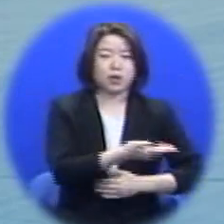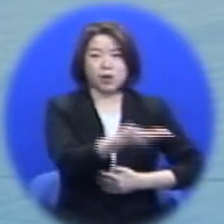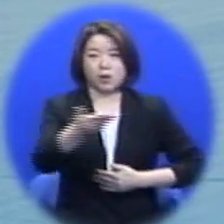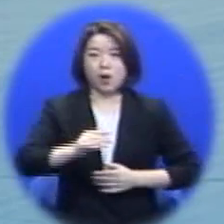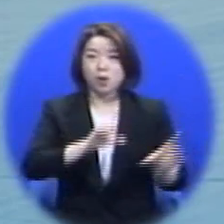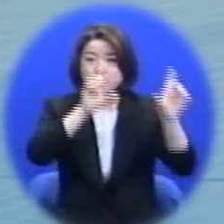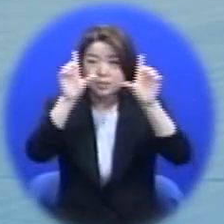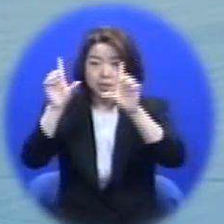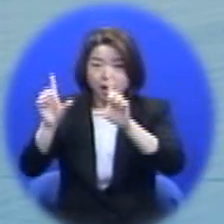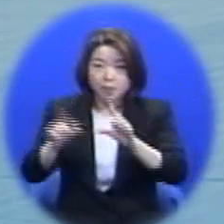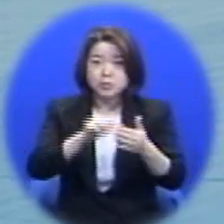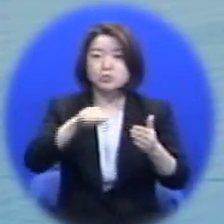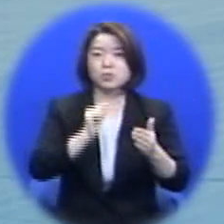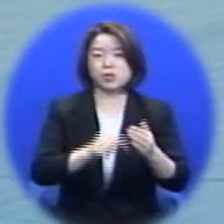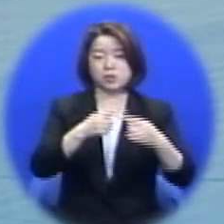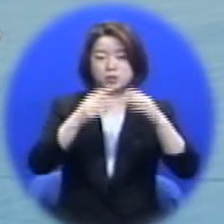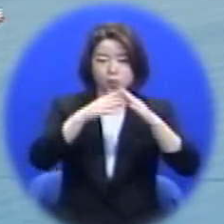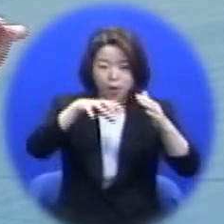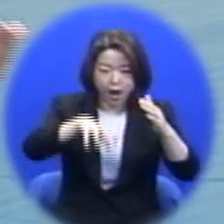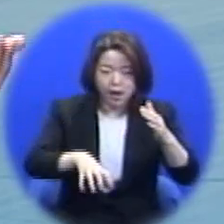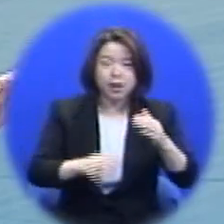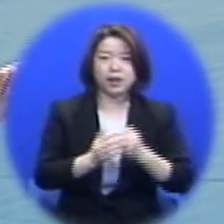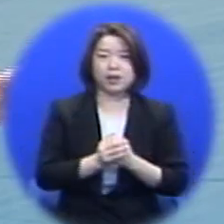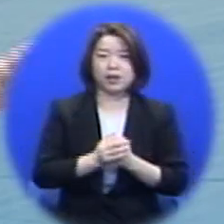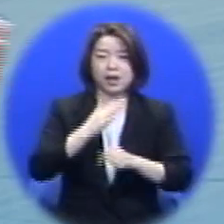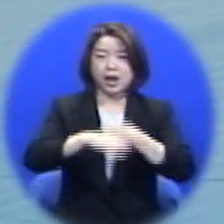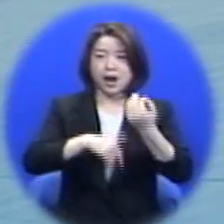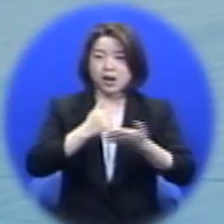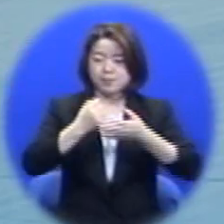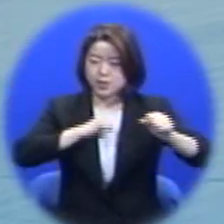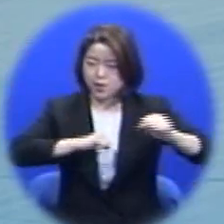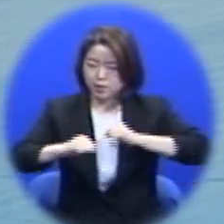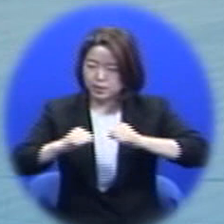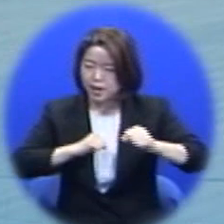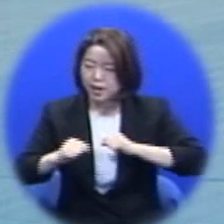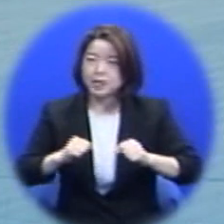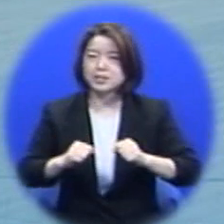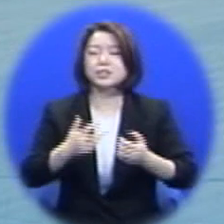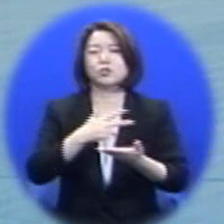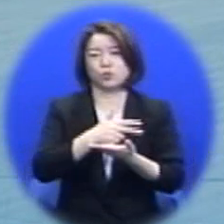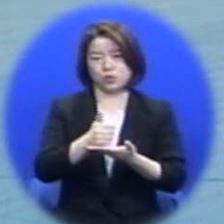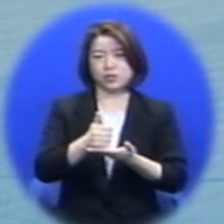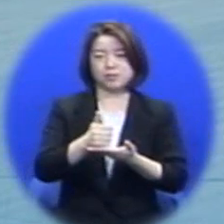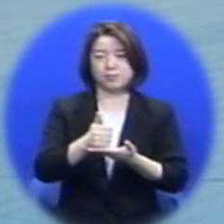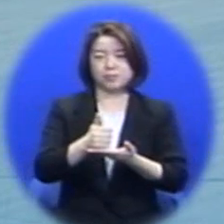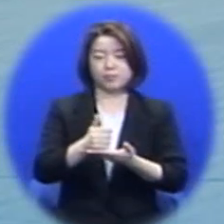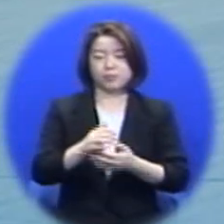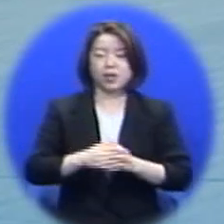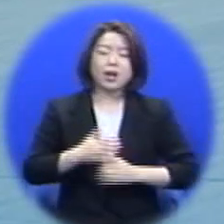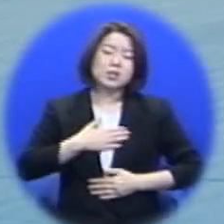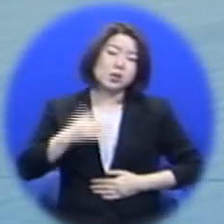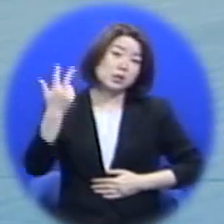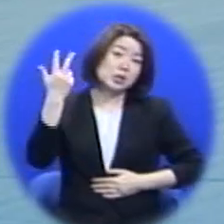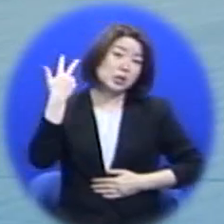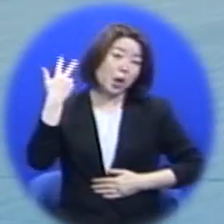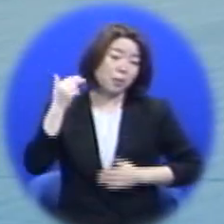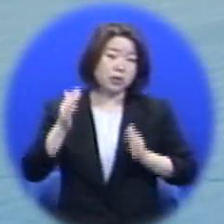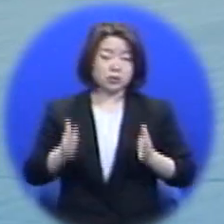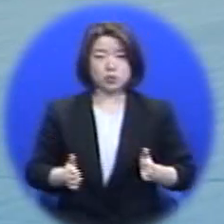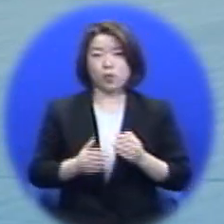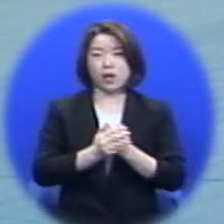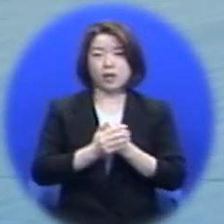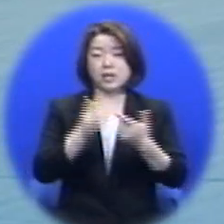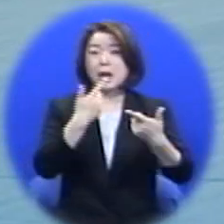속에 우리 교회 안에 하나님의 역사를 행하시는 주님이시라는 것입니다. 저는 지난 주간에